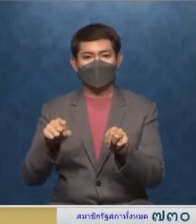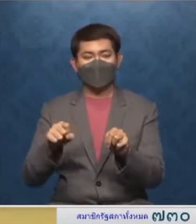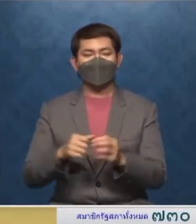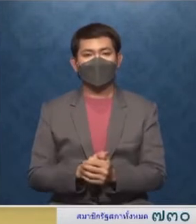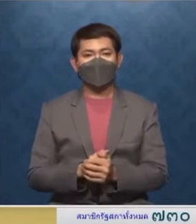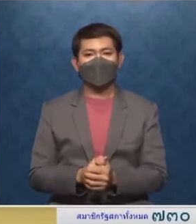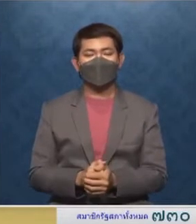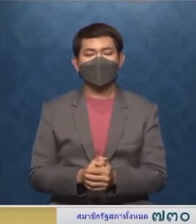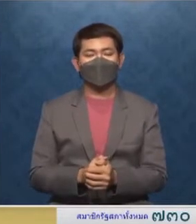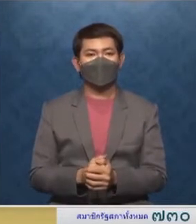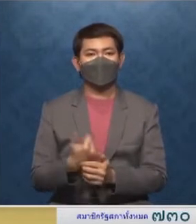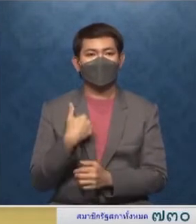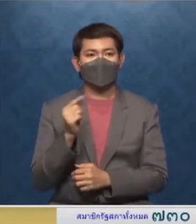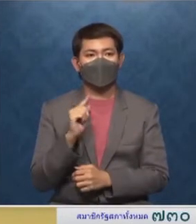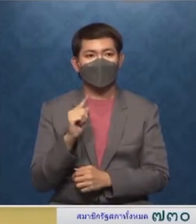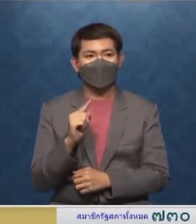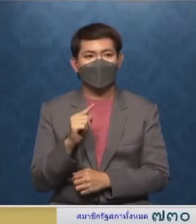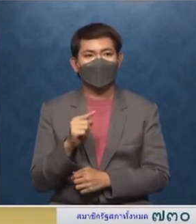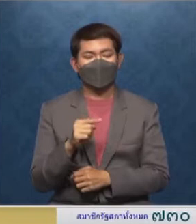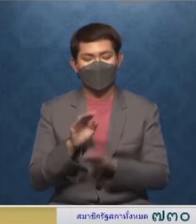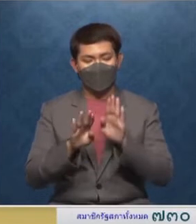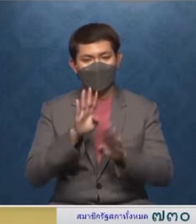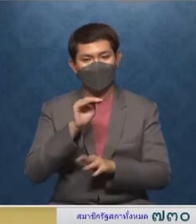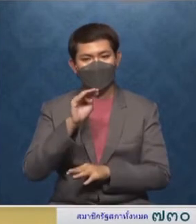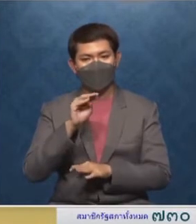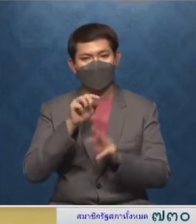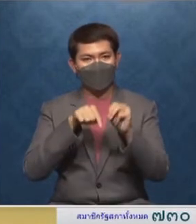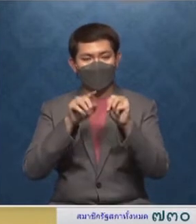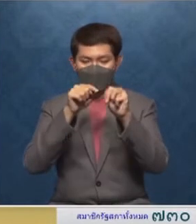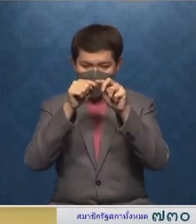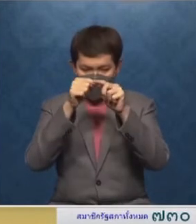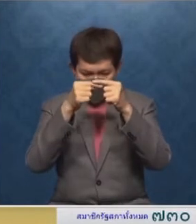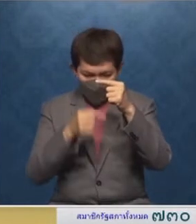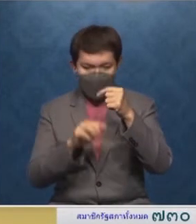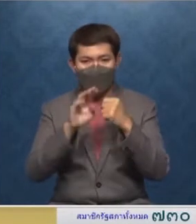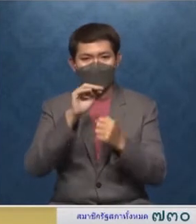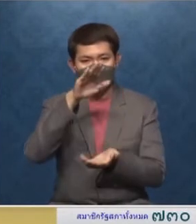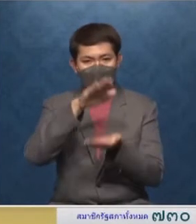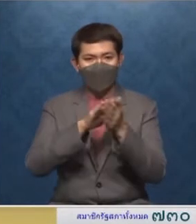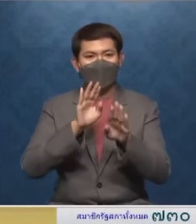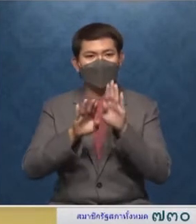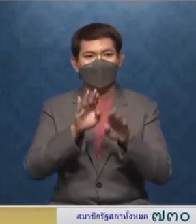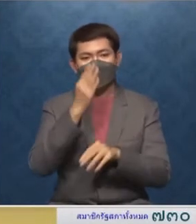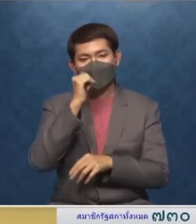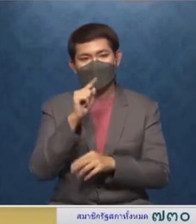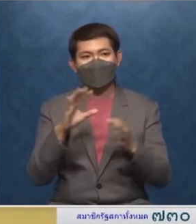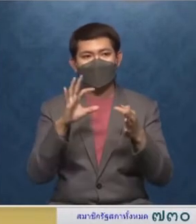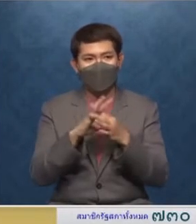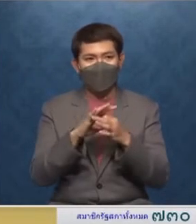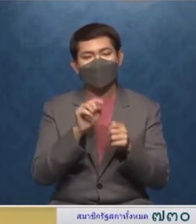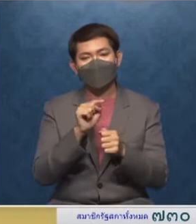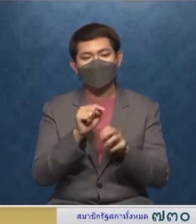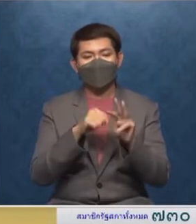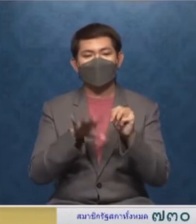ราเนี่ยมีไม่ต่ำกว่า40มาตราที่อ้างถึงมาตรา88นะครับมาตรา8ครับประธ